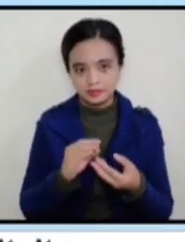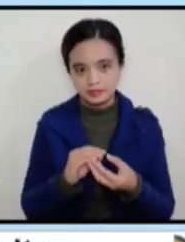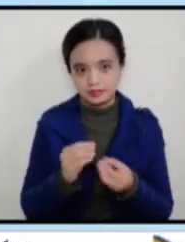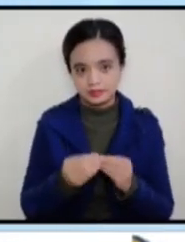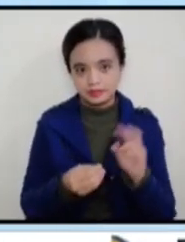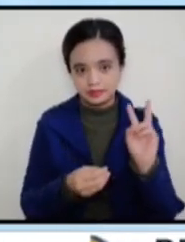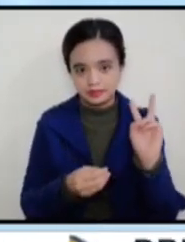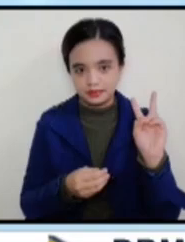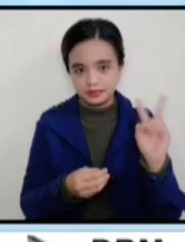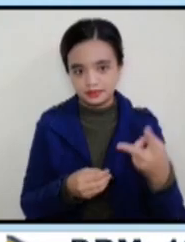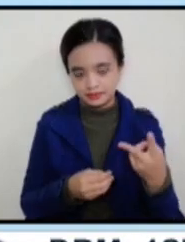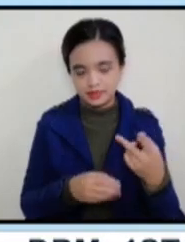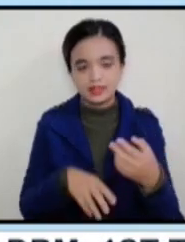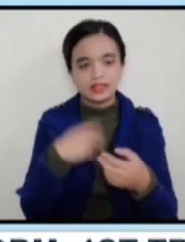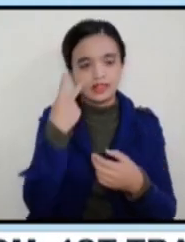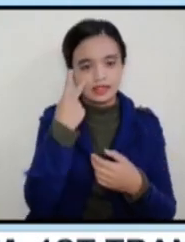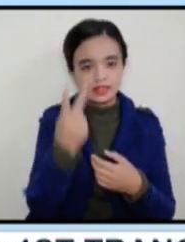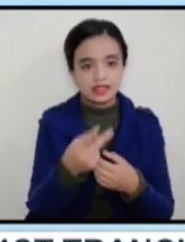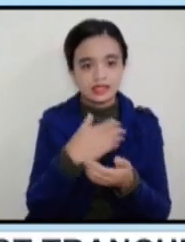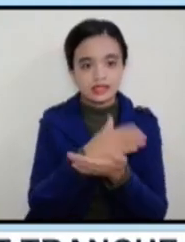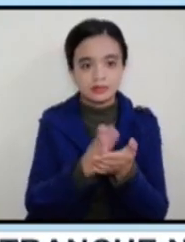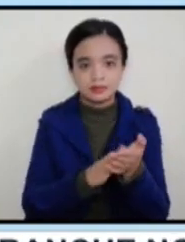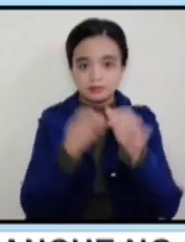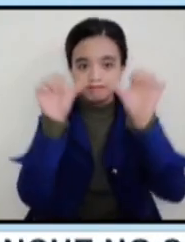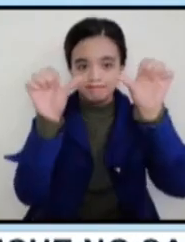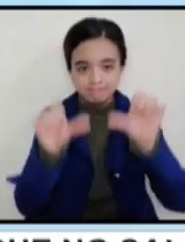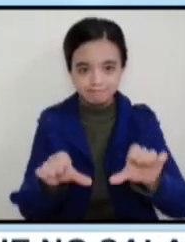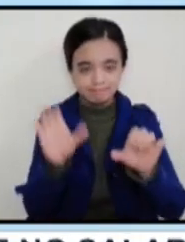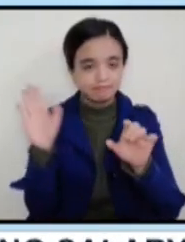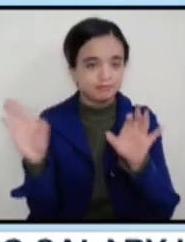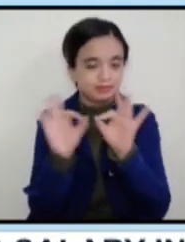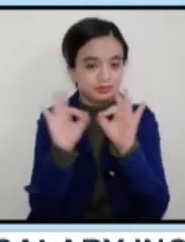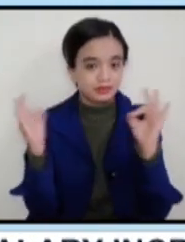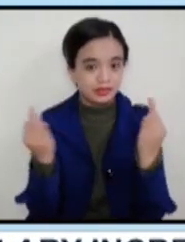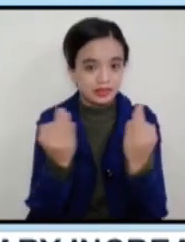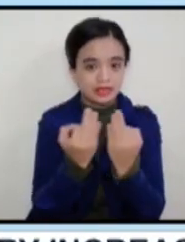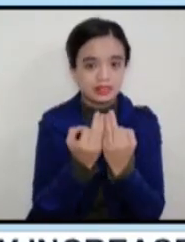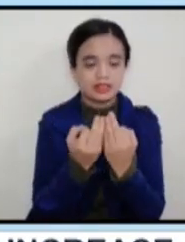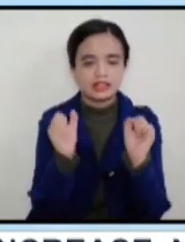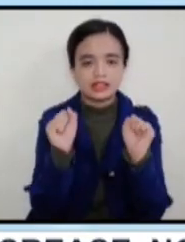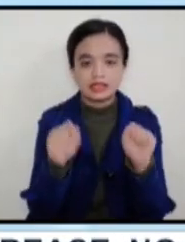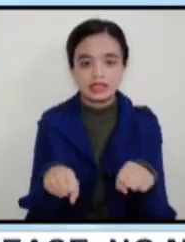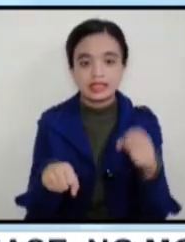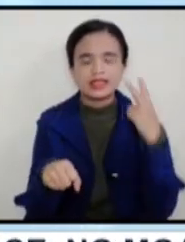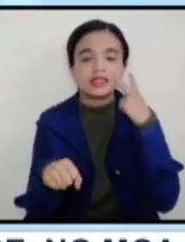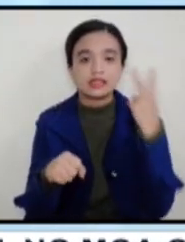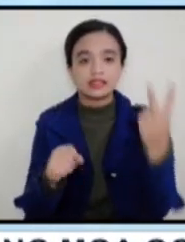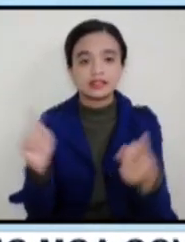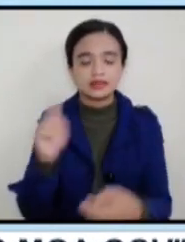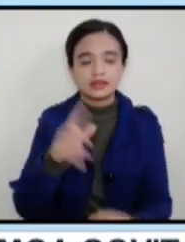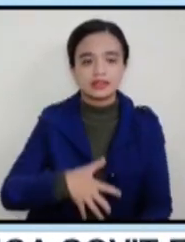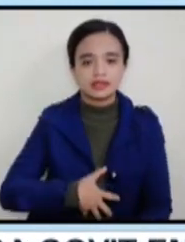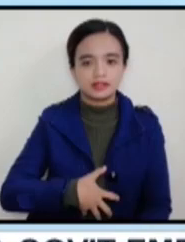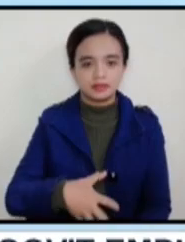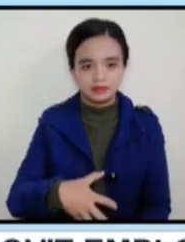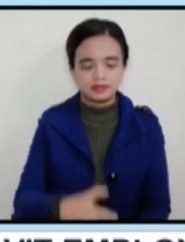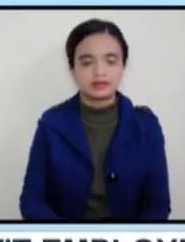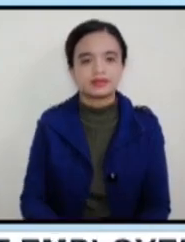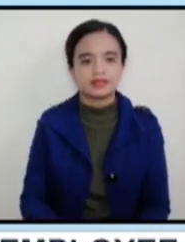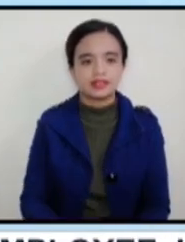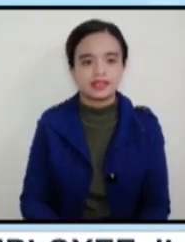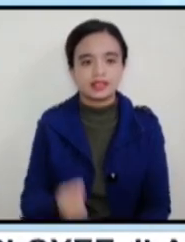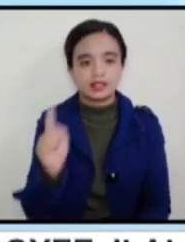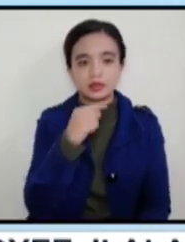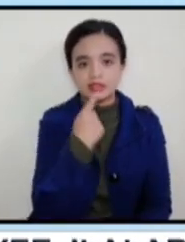ibinahagi ni Sophie ang ilang larawan ng kanilang pamilya kung saan kitang-kita na ang kanyang baby bump at sinabing